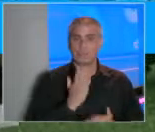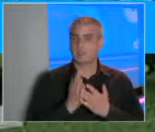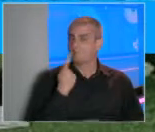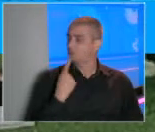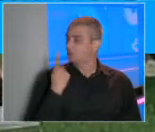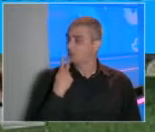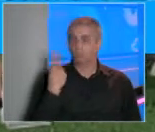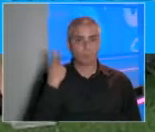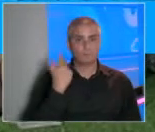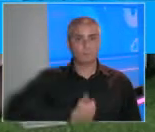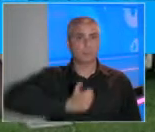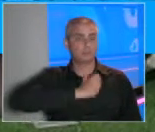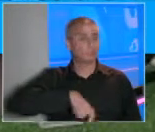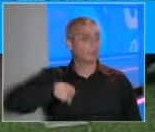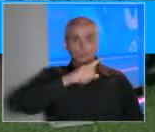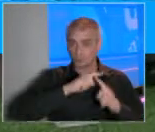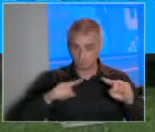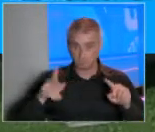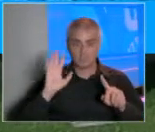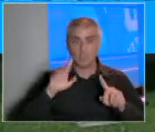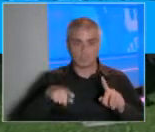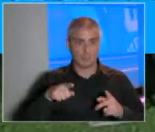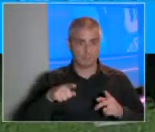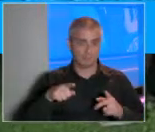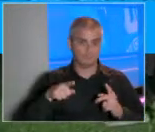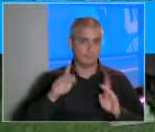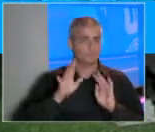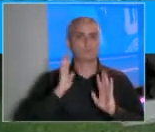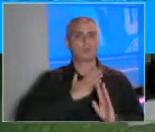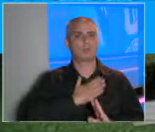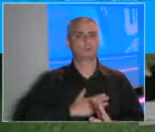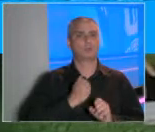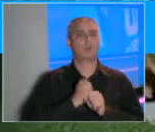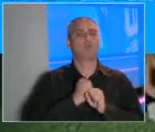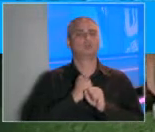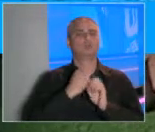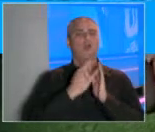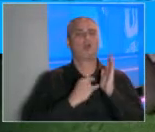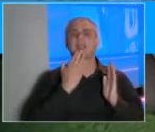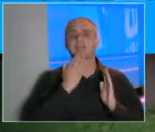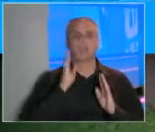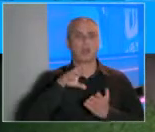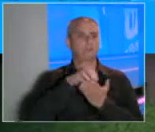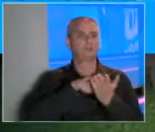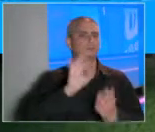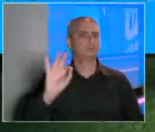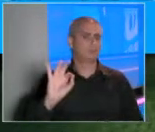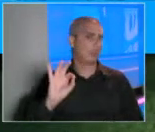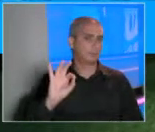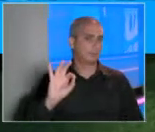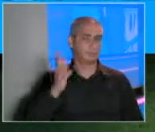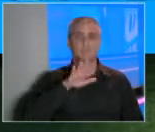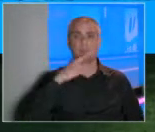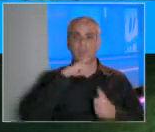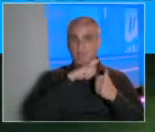שנה, שנתיים, ראשי רשויות, כאלה ואחרים, גם הם מתנגדים, מאוד רצו להכיל את חוק הישראלי על היישובים שלהם. אם זה היה לי